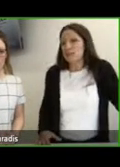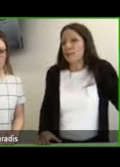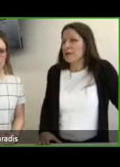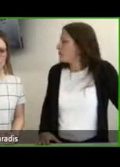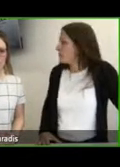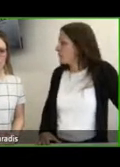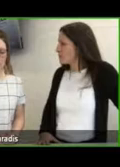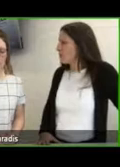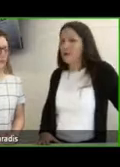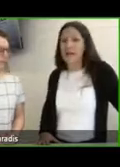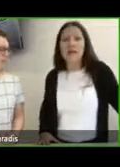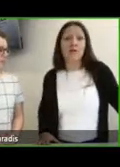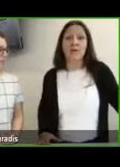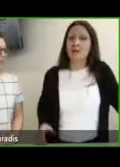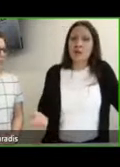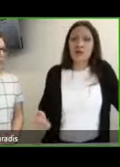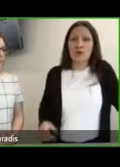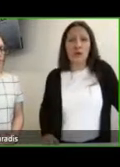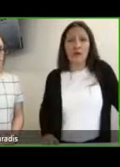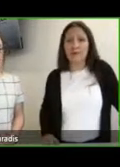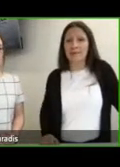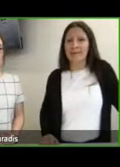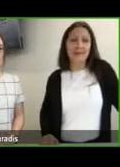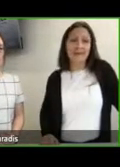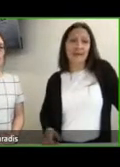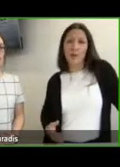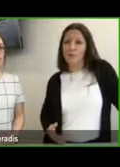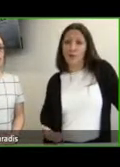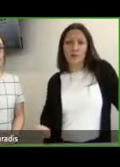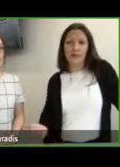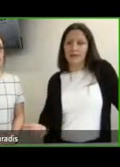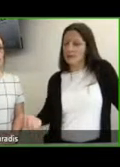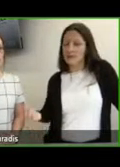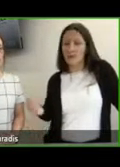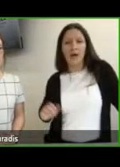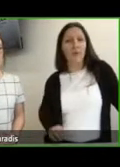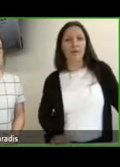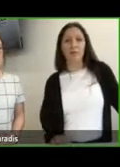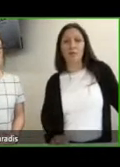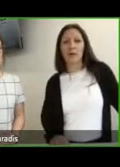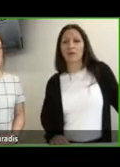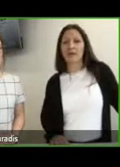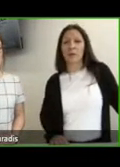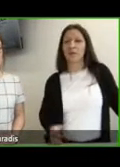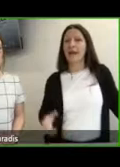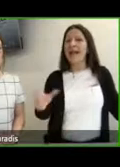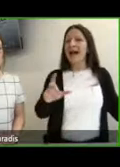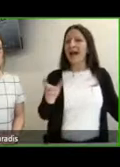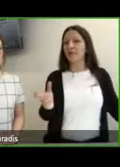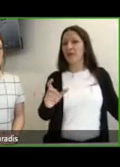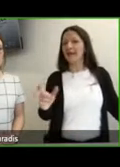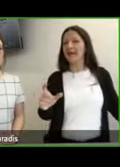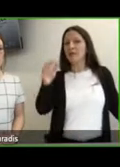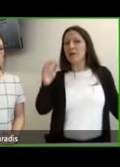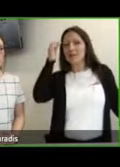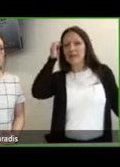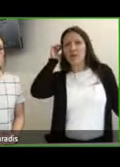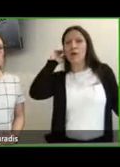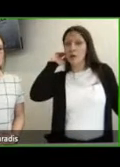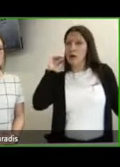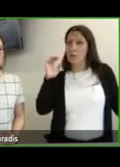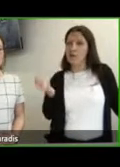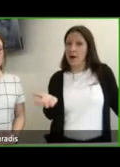une opinion, ce n'est pas un fait. Versus la série Game of Thrones a été diffusée pour la première fois en 2011, ce qui est un fait. Alors, il faut faire attention parce que des